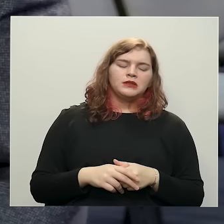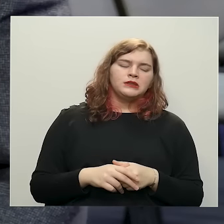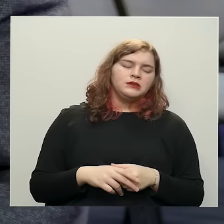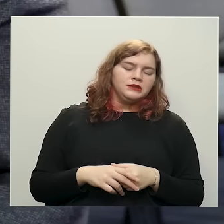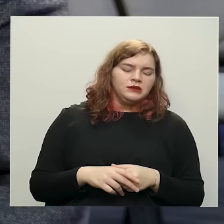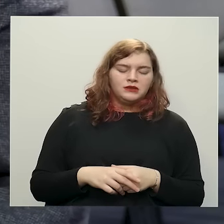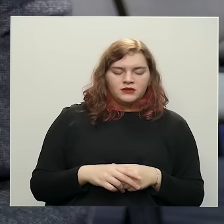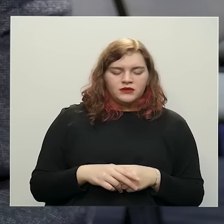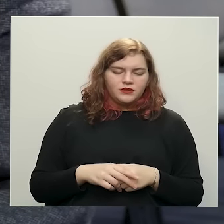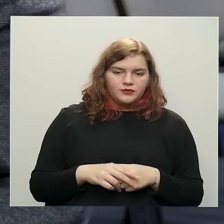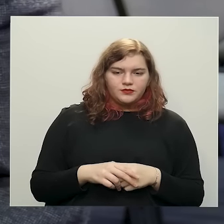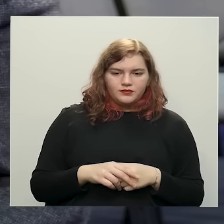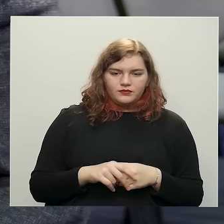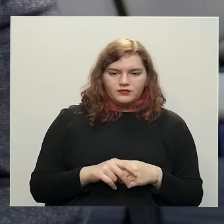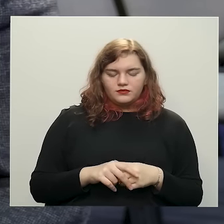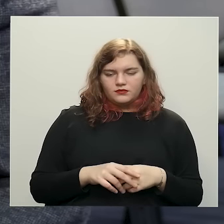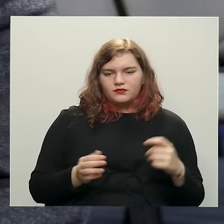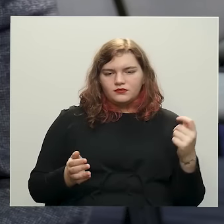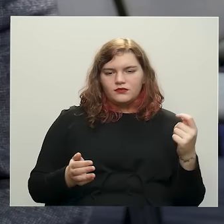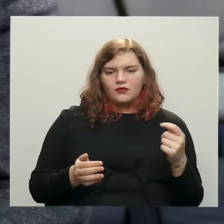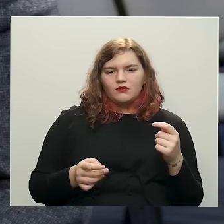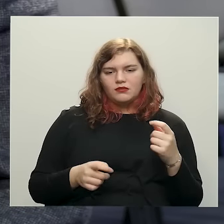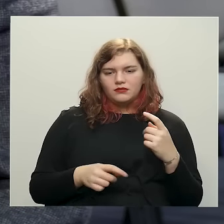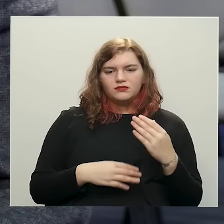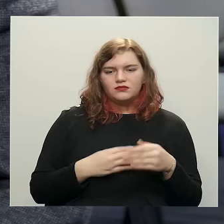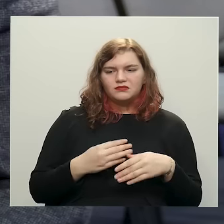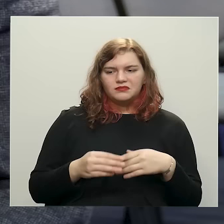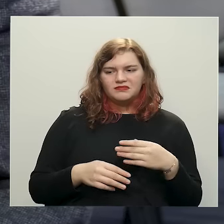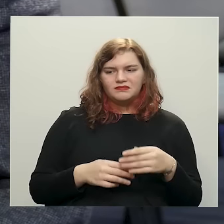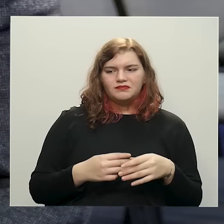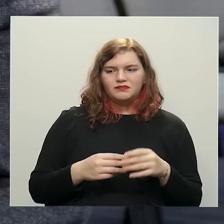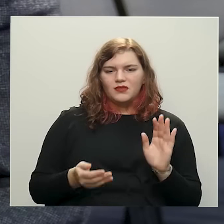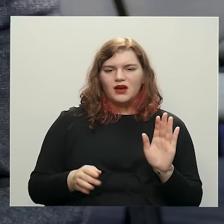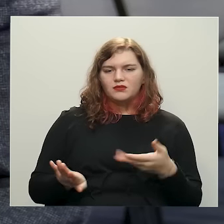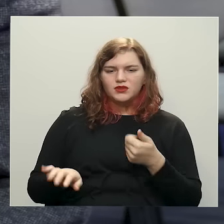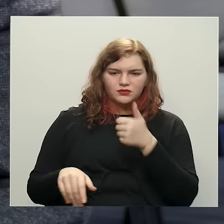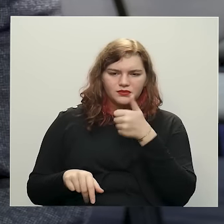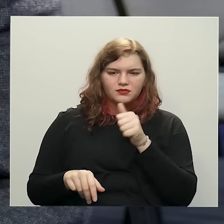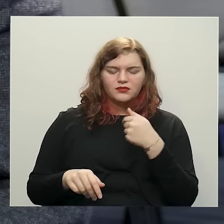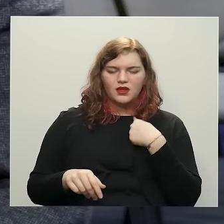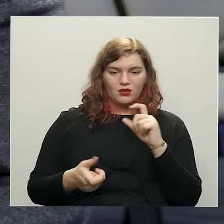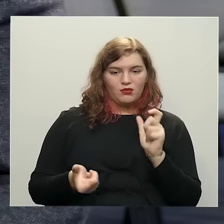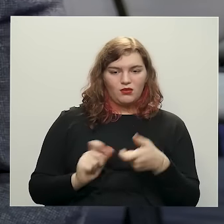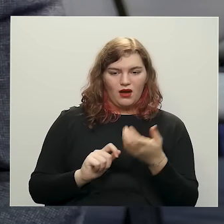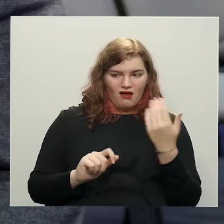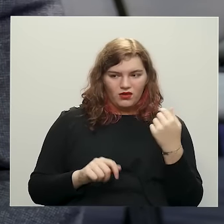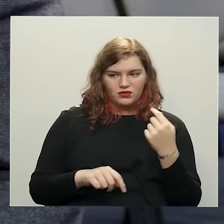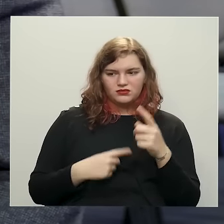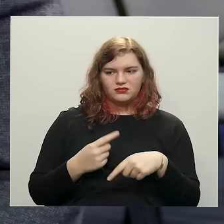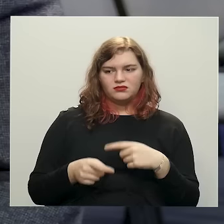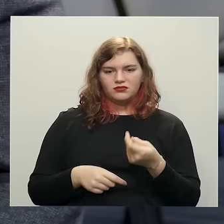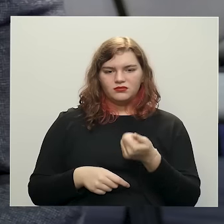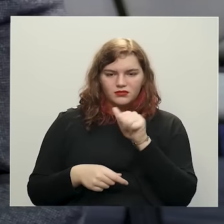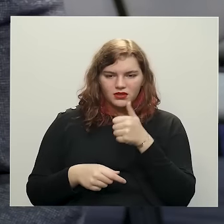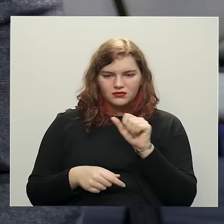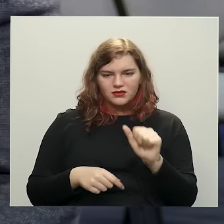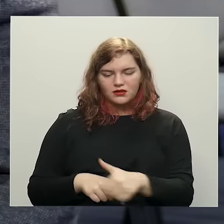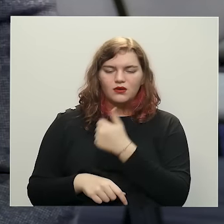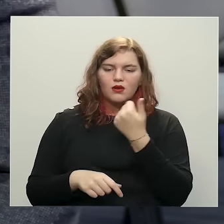și am pus mâna pe pahar până la urmă. Ceea ce m-o simțit și nevastă mea. Da.